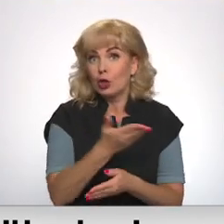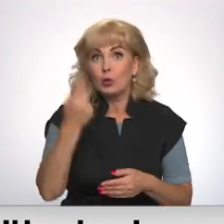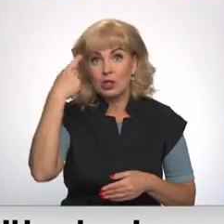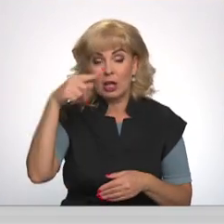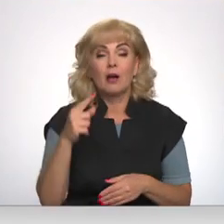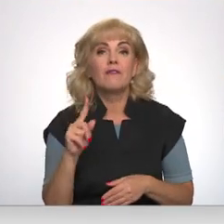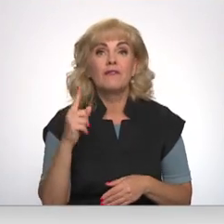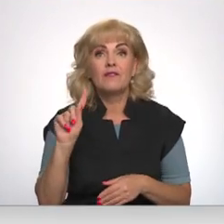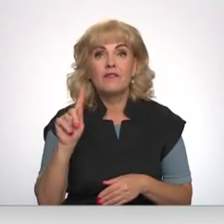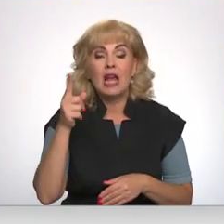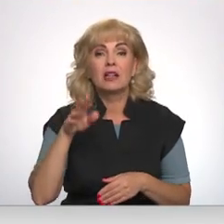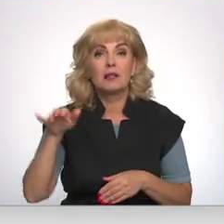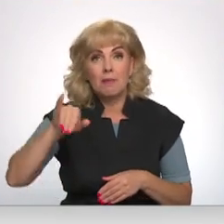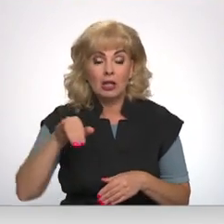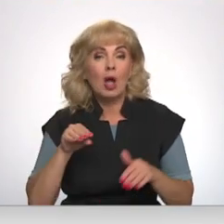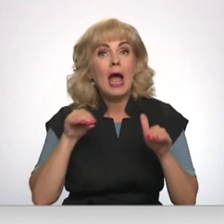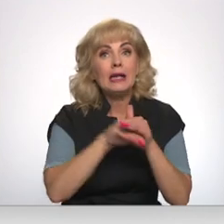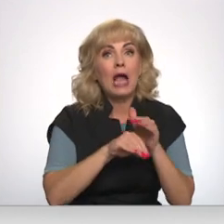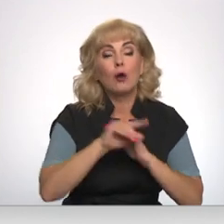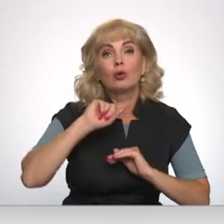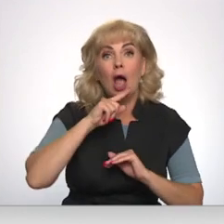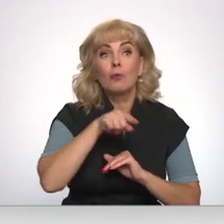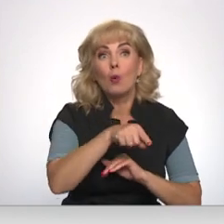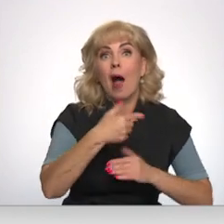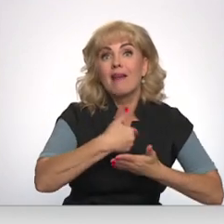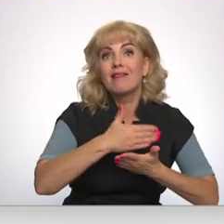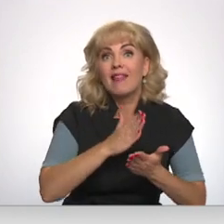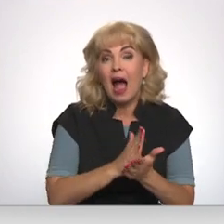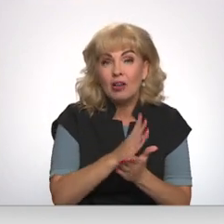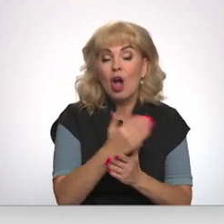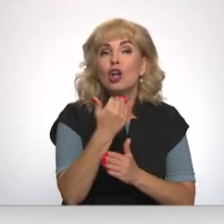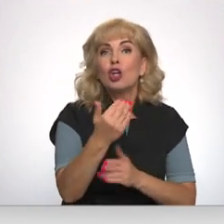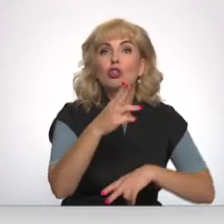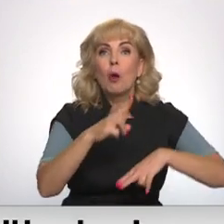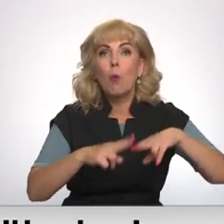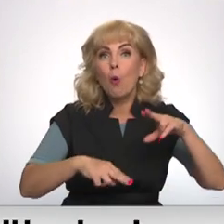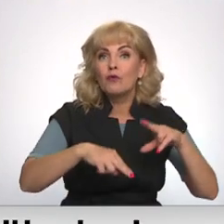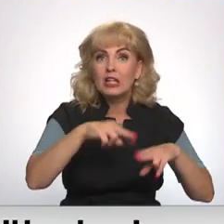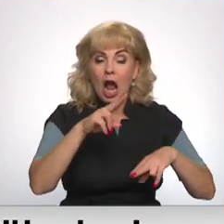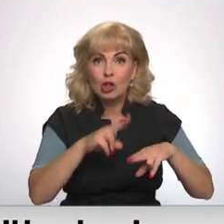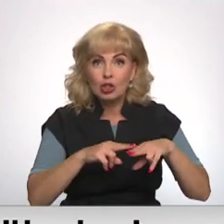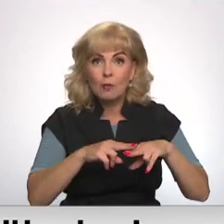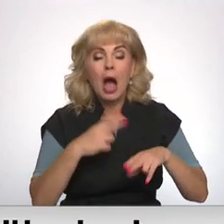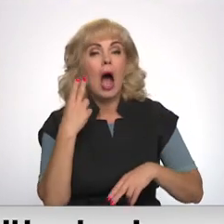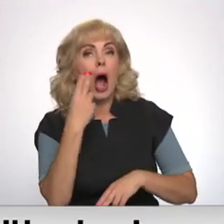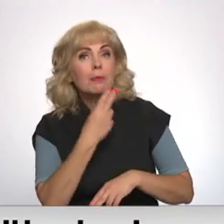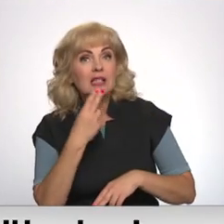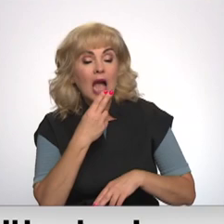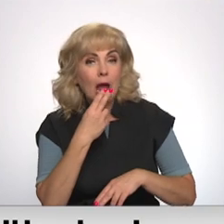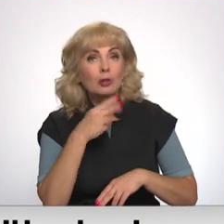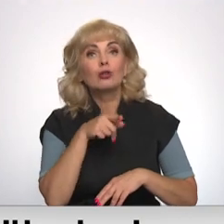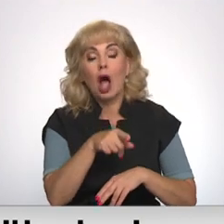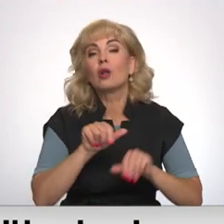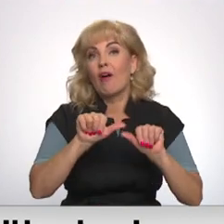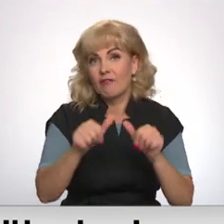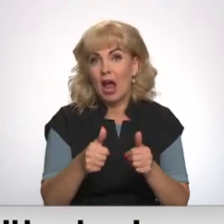miljārds tiek ieguldīts ekonomikā, kur liela daļa no šīs naudas tieši ir būvniecībā un apsaimniekošanā. Un tāda veida